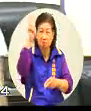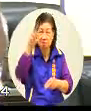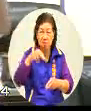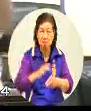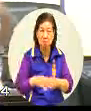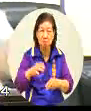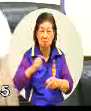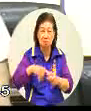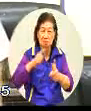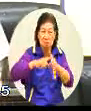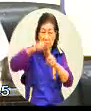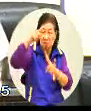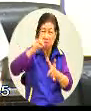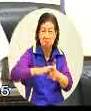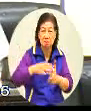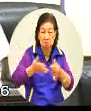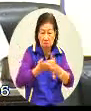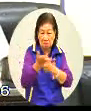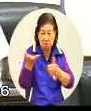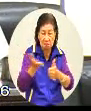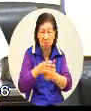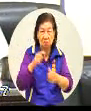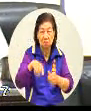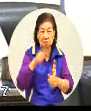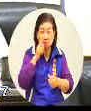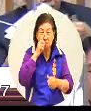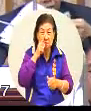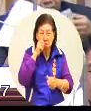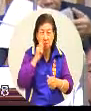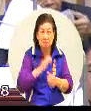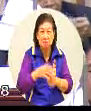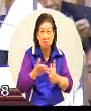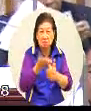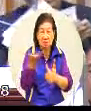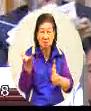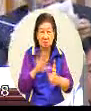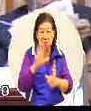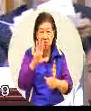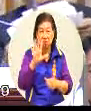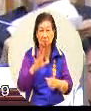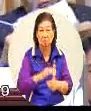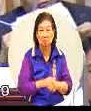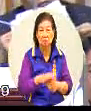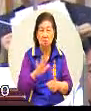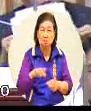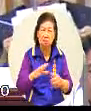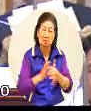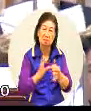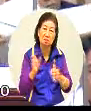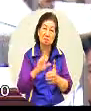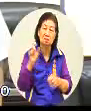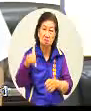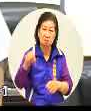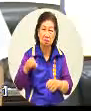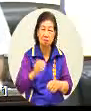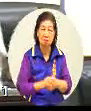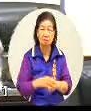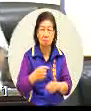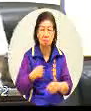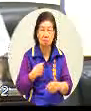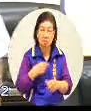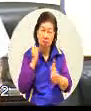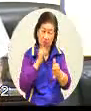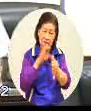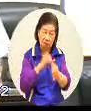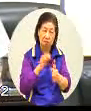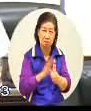对？我请教你，酸洗有高污染吗？ 酸洗是有污染风险的， 对啊， 没错。 按照这个做你。啊，本身有跟你反映无？咁你一定